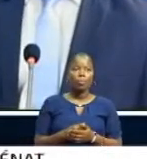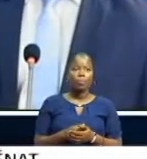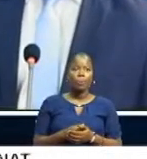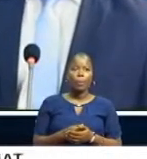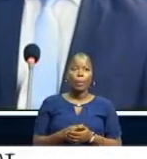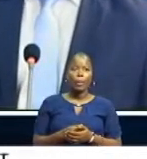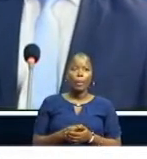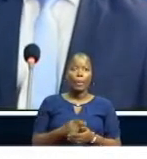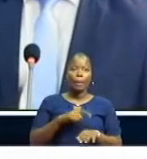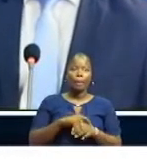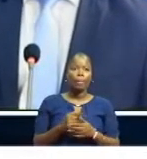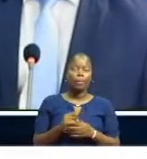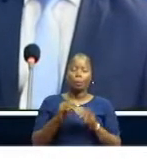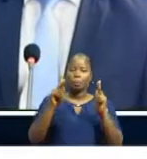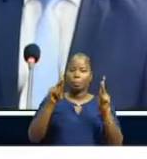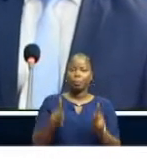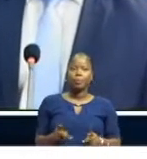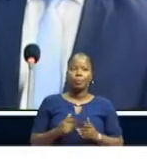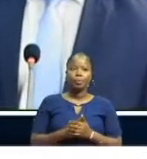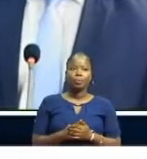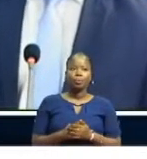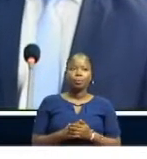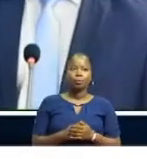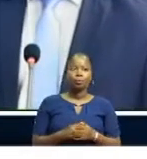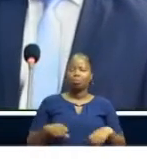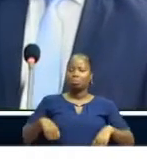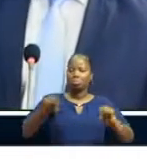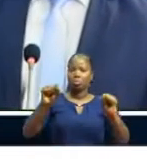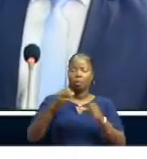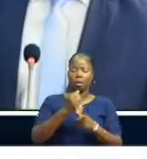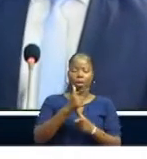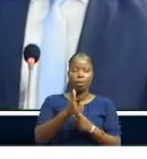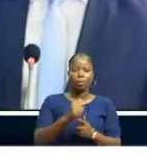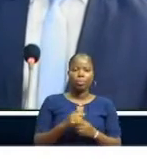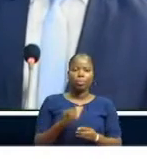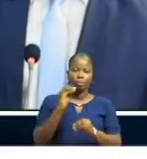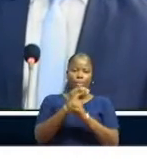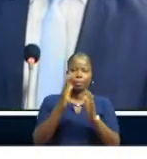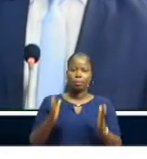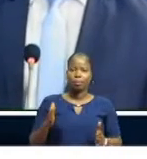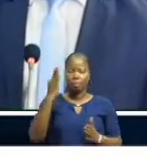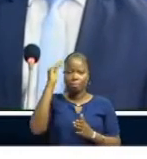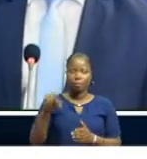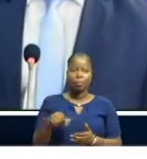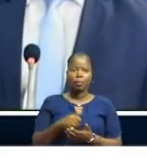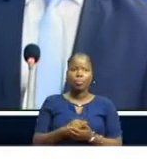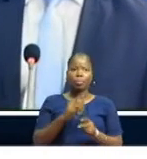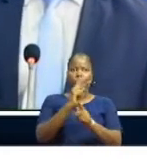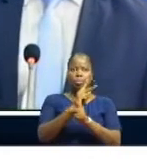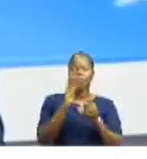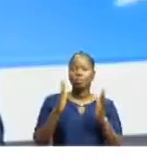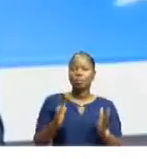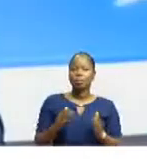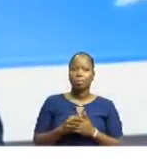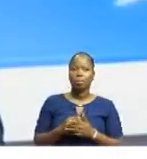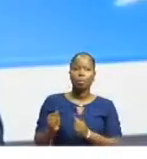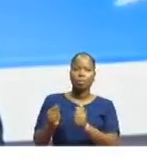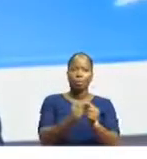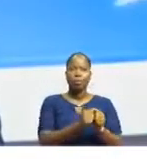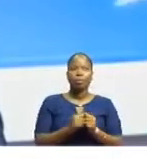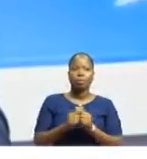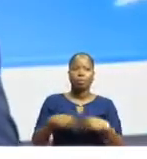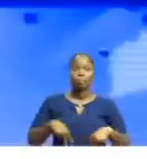on emprisonne la dgi sahara continue l'opposition et un décès du couple parce que en fait on ne se protège et racontant cela ressemble on est